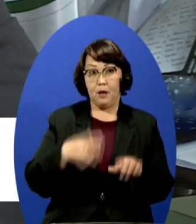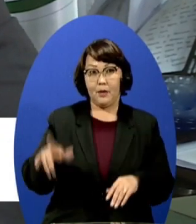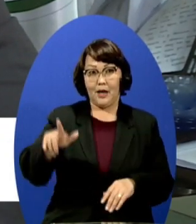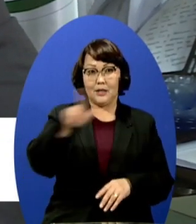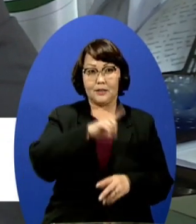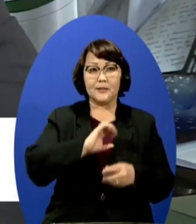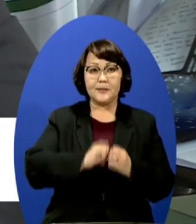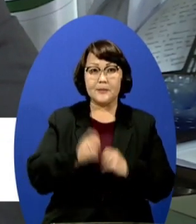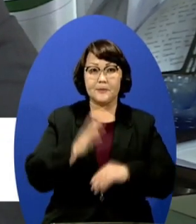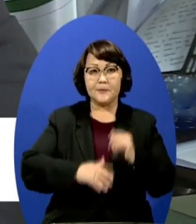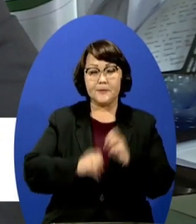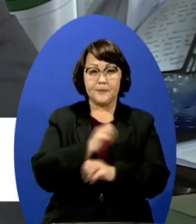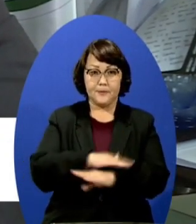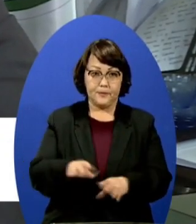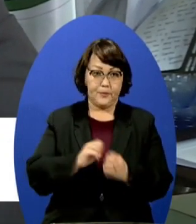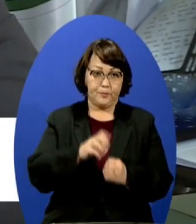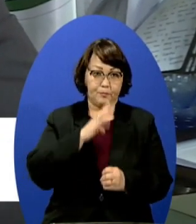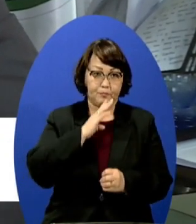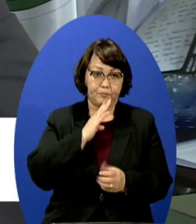ажиллаж байна. Тус